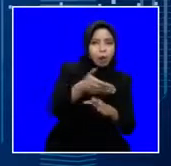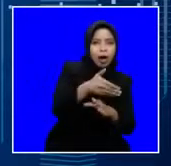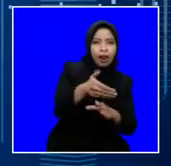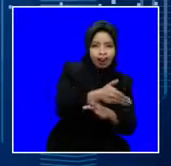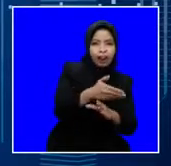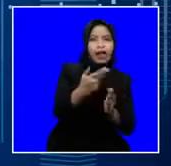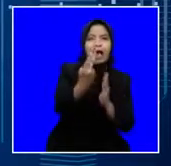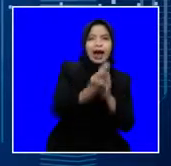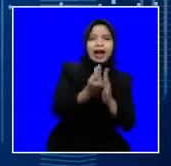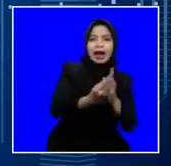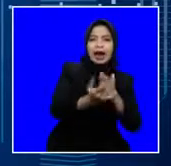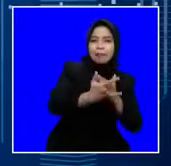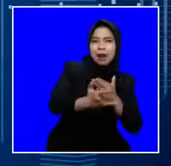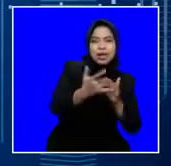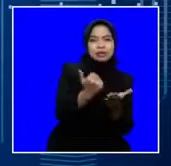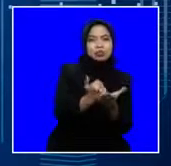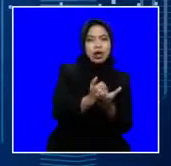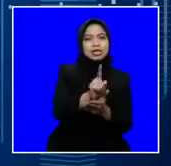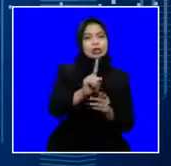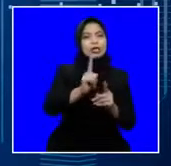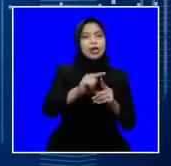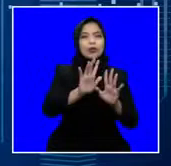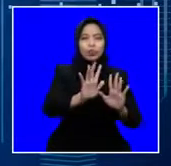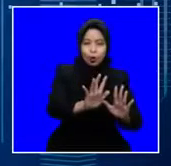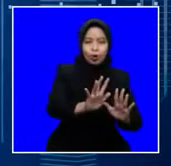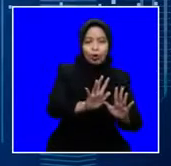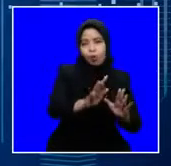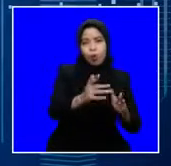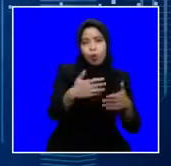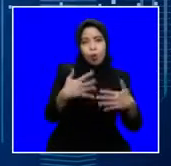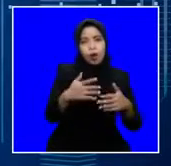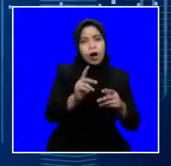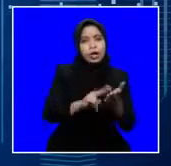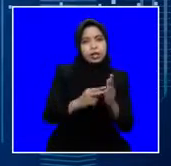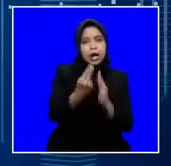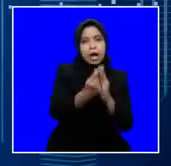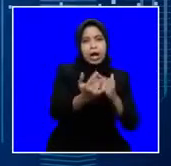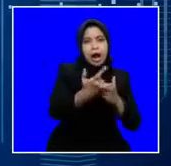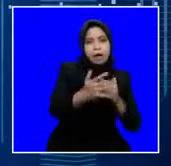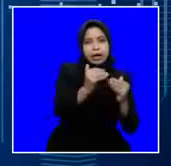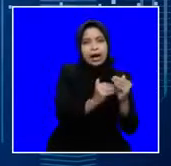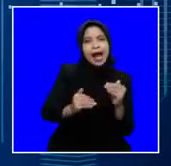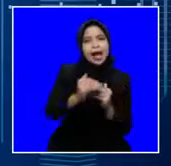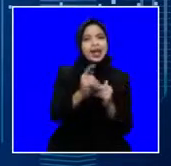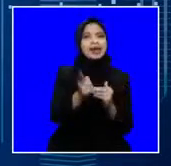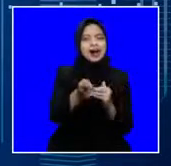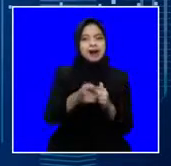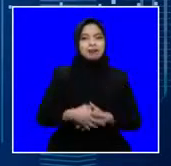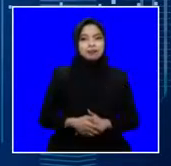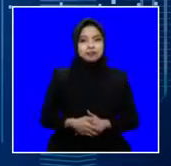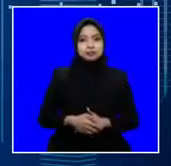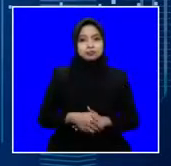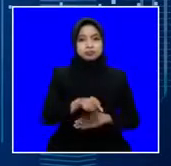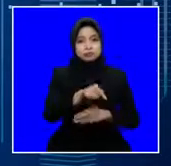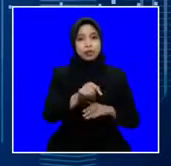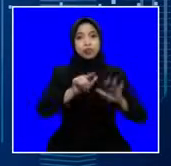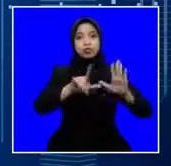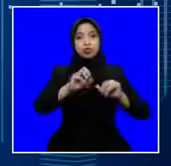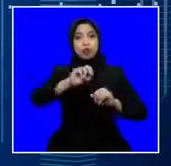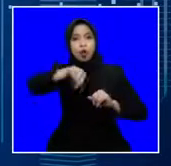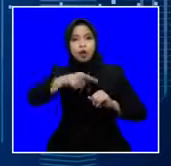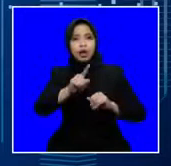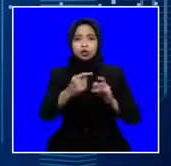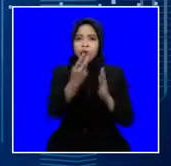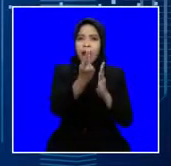dana abadi itu adalah hanya 1 triliun. Jadi suatu kenaikan yang luar biasa. Di dalam dana abadi 70,1